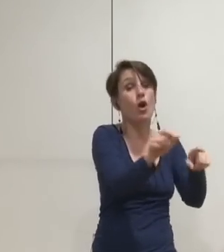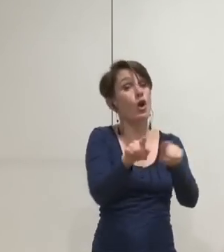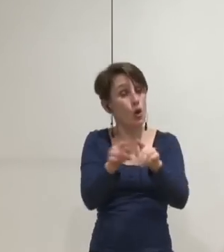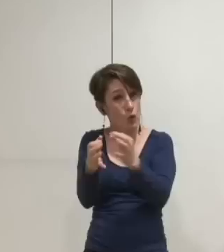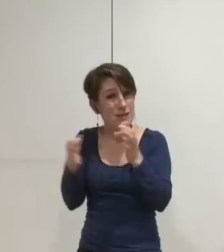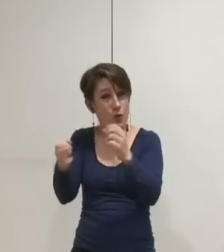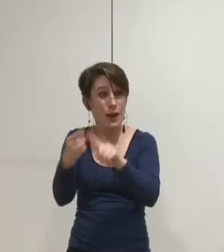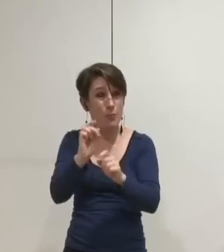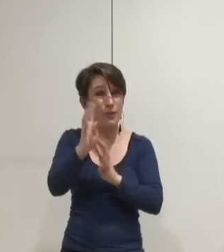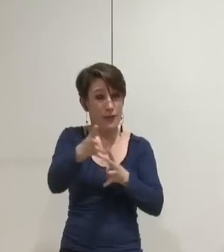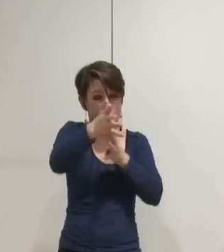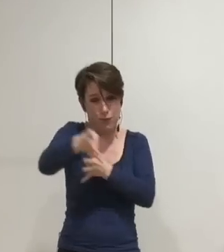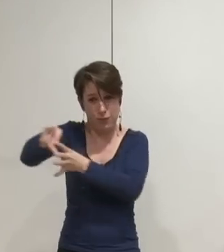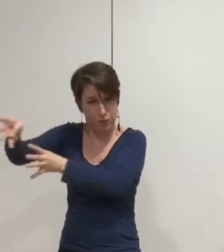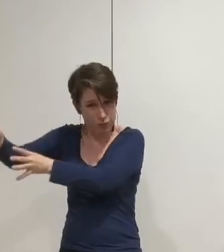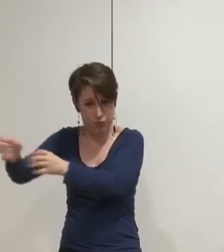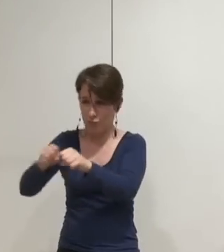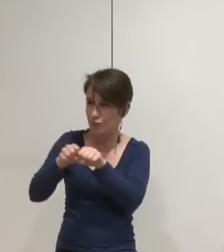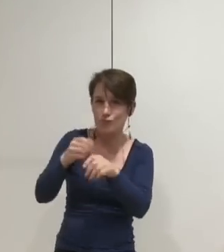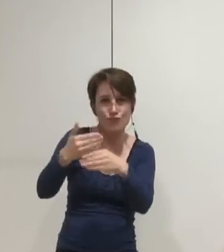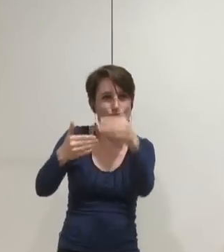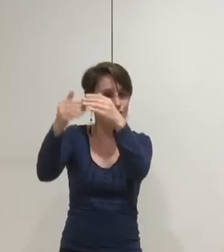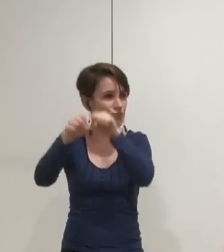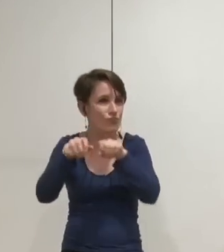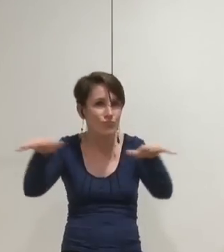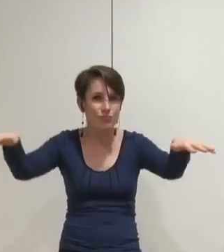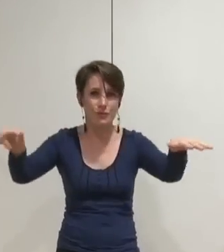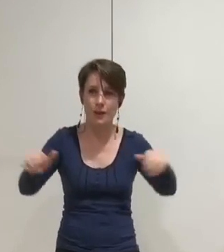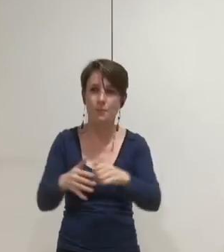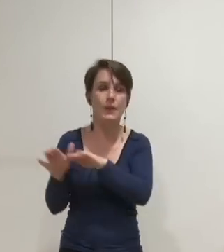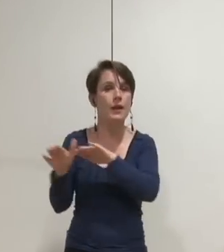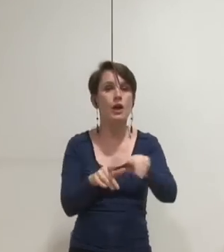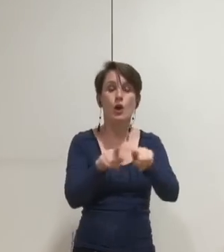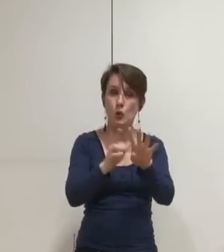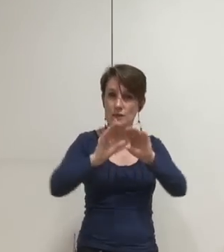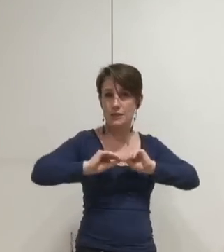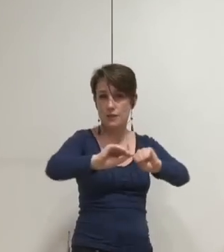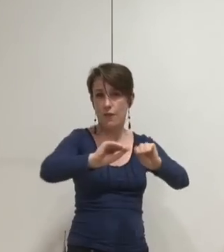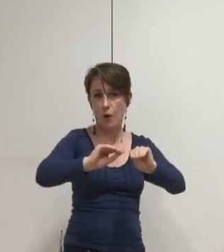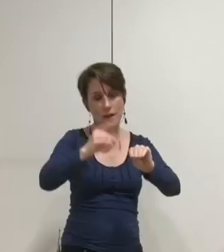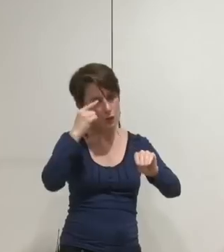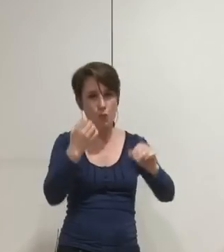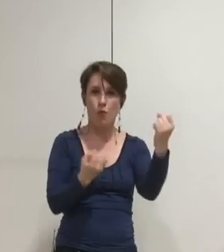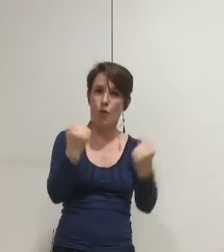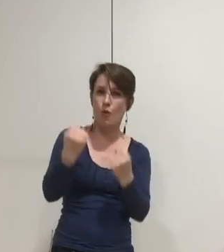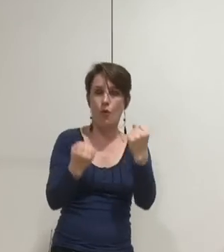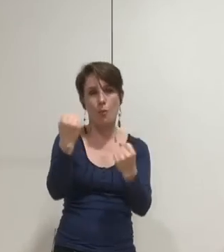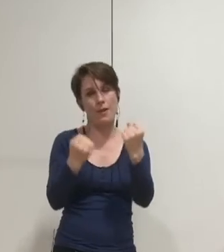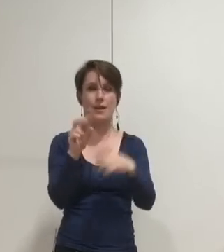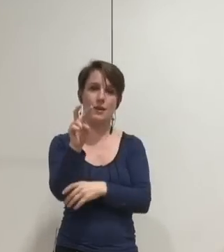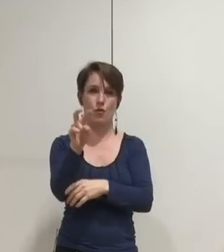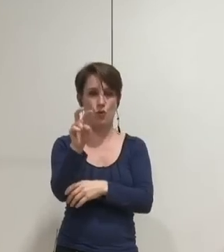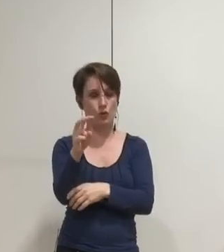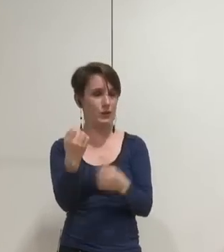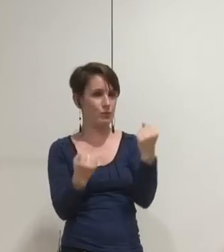vélos une mise en place de formation à l'échocour l'éconduite pardon et puis enfin puisque aujourd'hui on